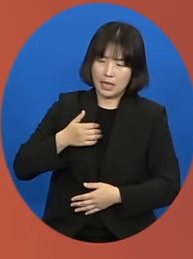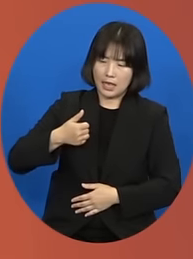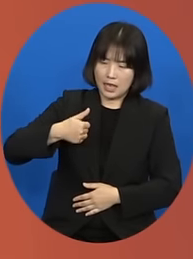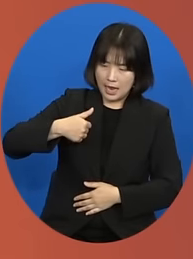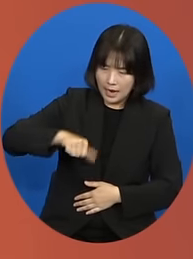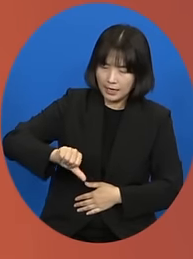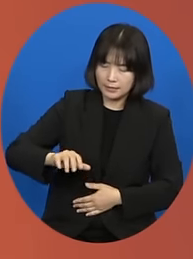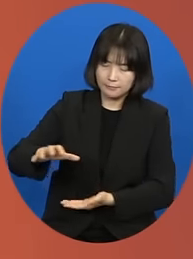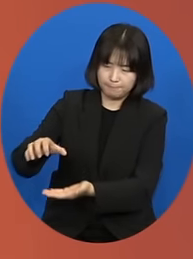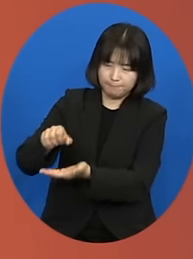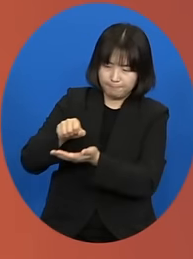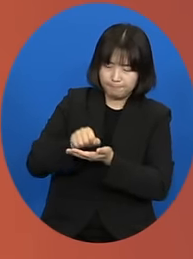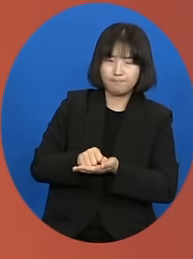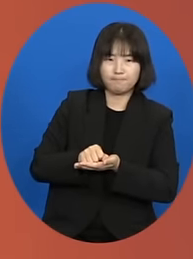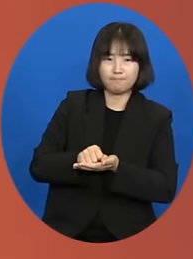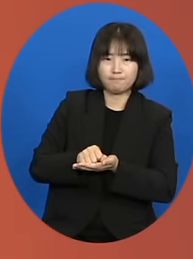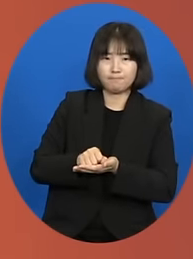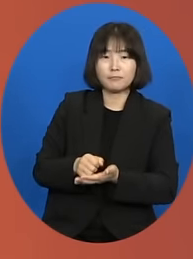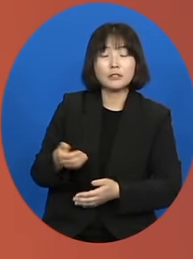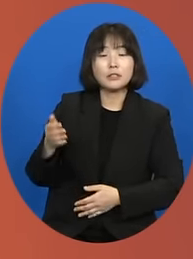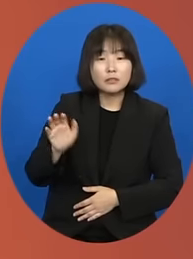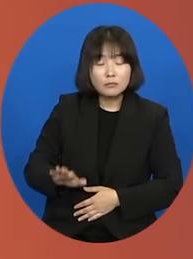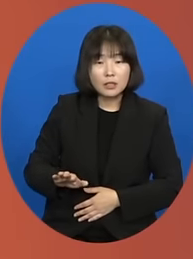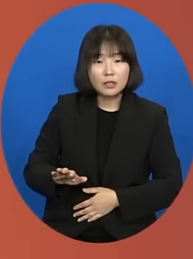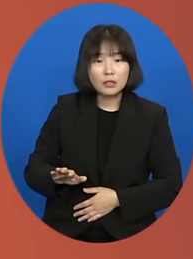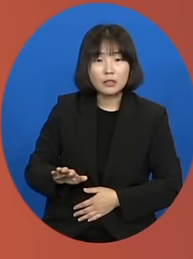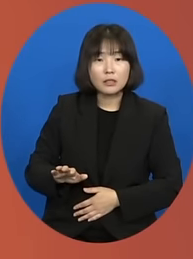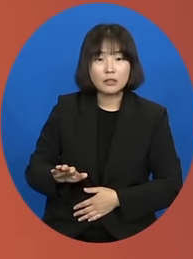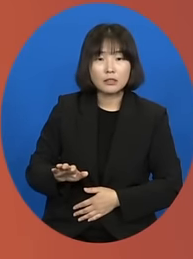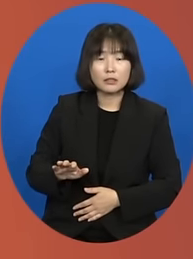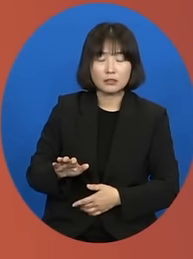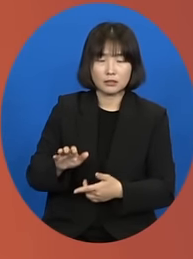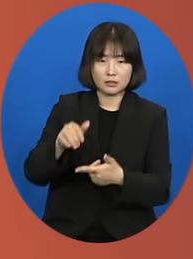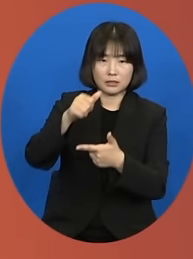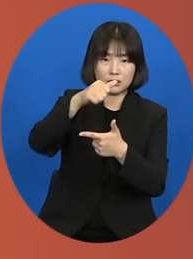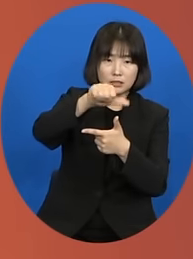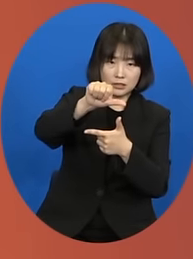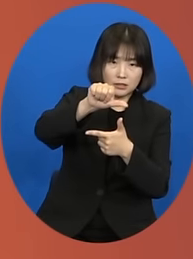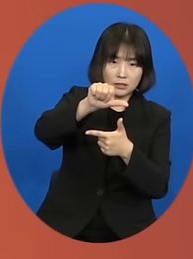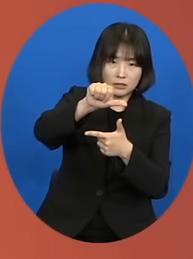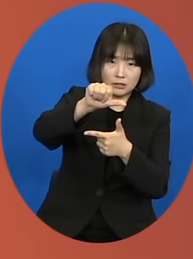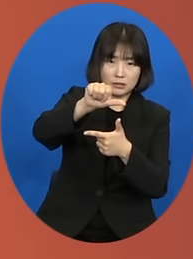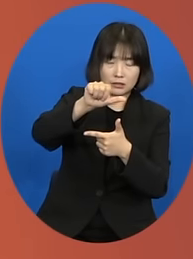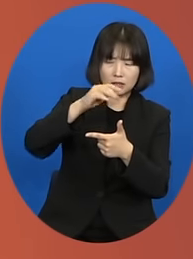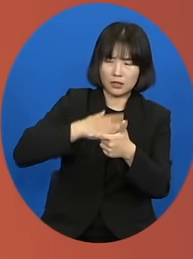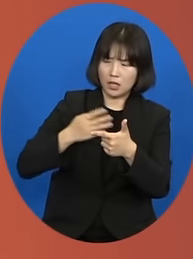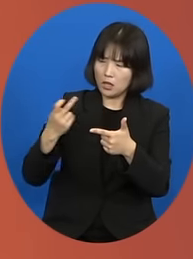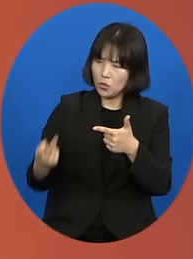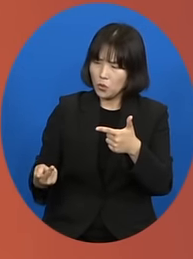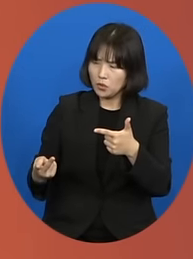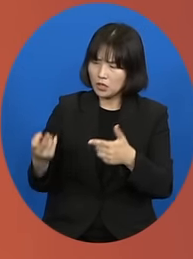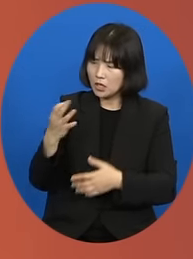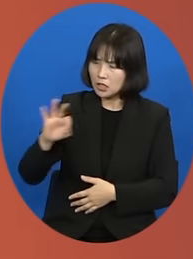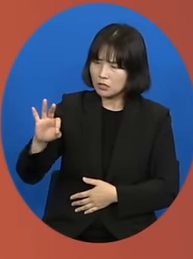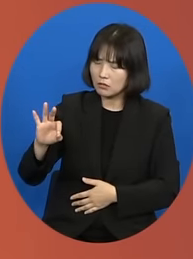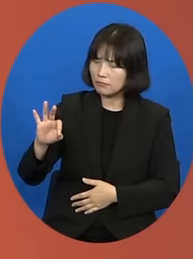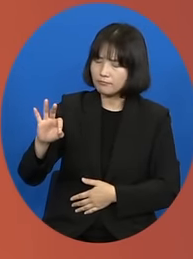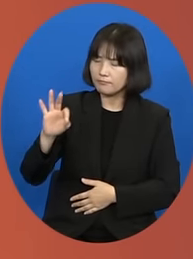있지만 이 큰 형은 자기 동생을 자기 동생으로 인정하지 않고